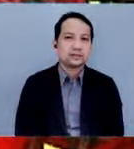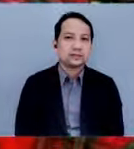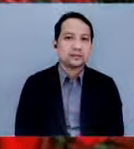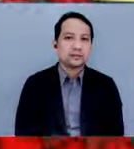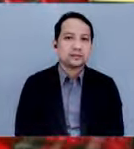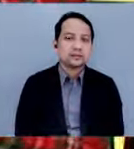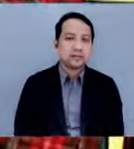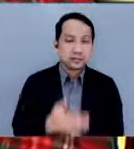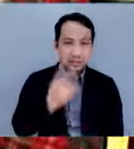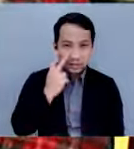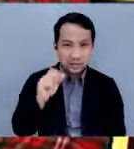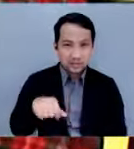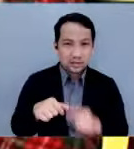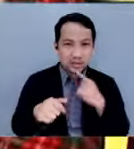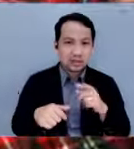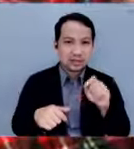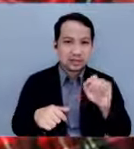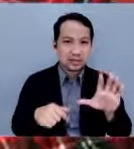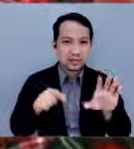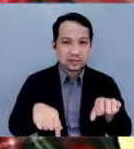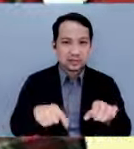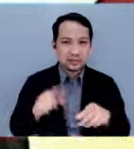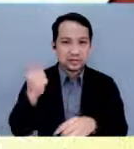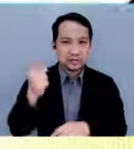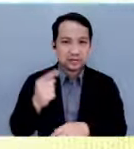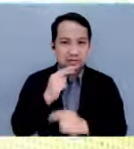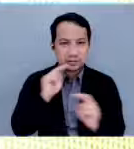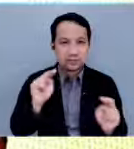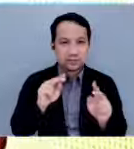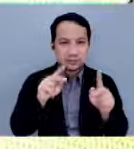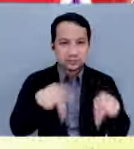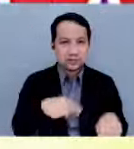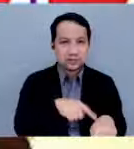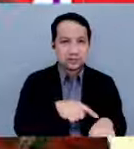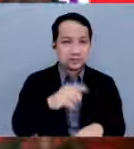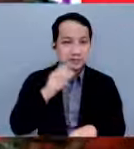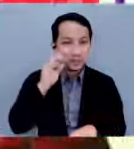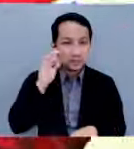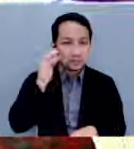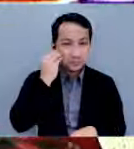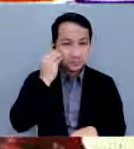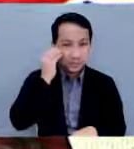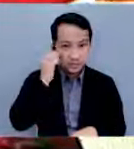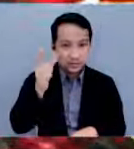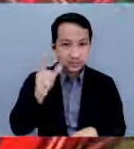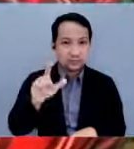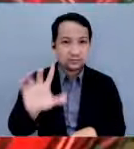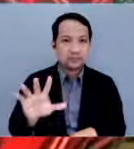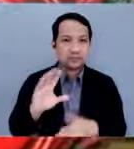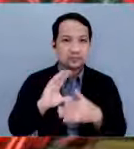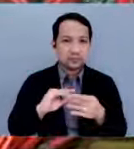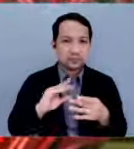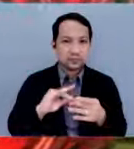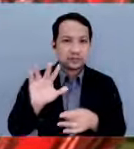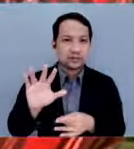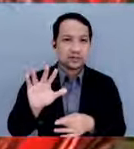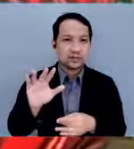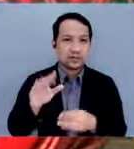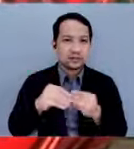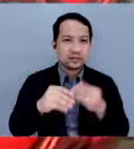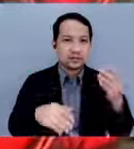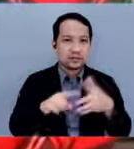Malapit na rin pong mapanood sa TV5 ang nag-iisang news personality na si Sir Mark Logan para sa Top 5 Kwento Mark Logan. Magsisimula na